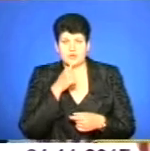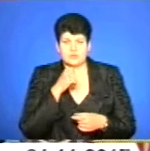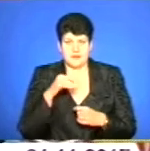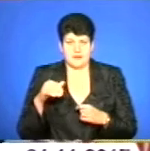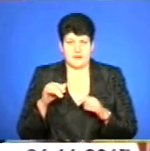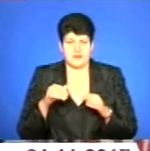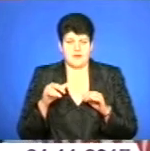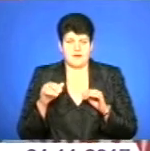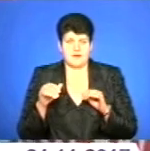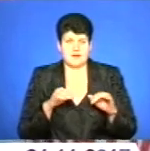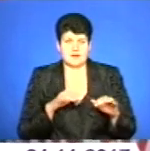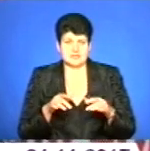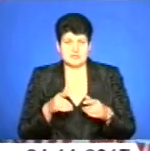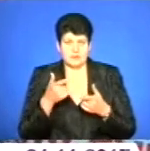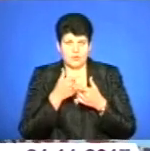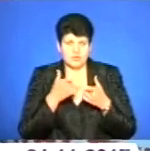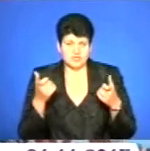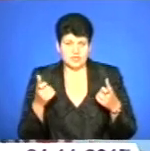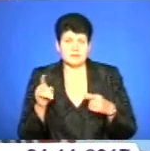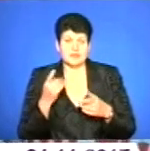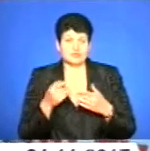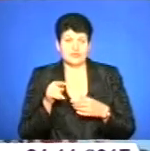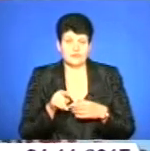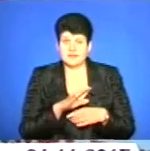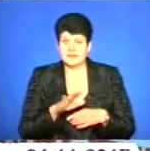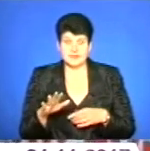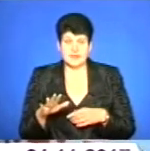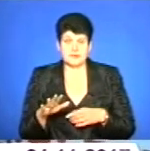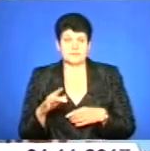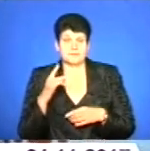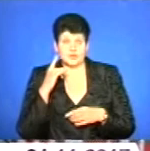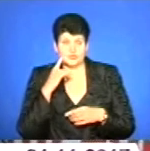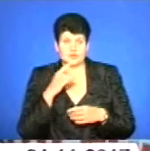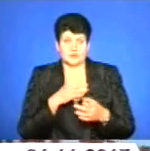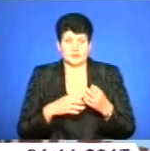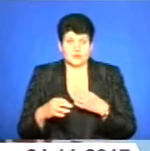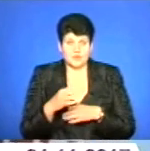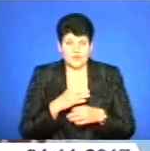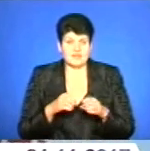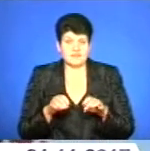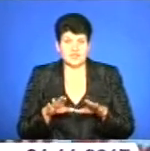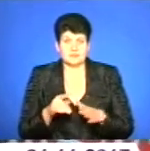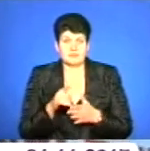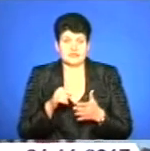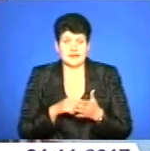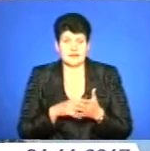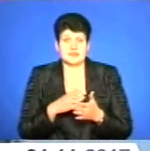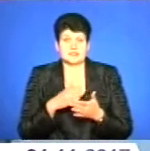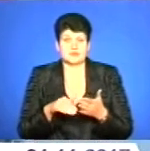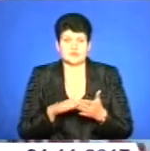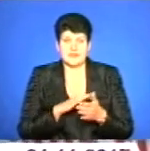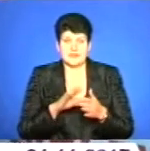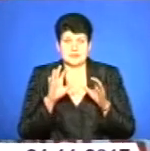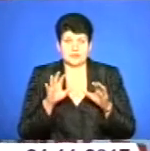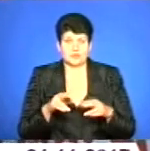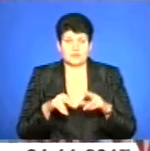просто попереджаємо нашого надала, що якщо він не відкликнеться на обговорення, не вирішить питання на скасування незаконного